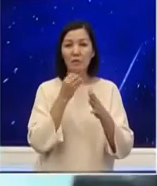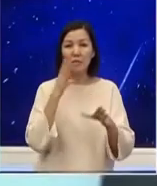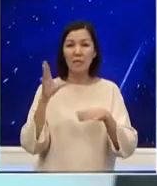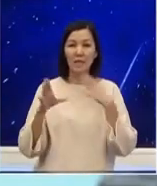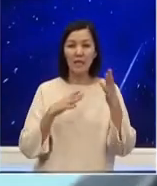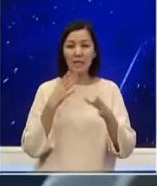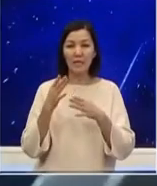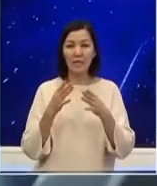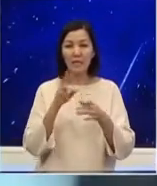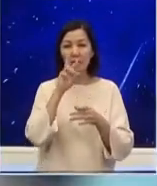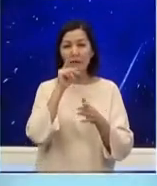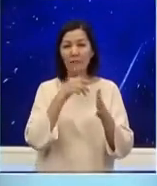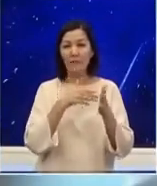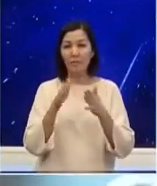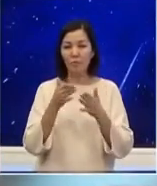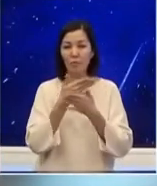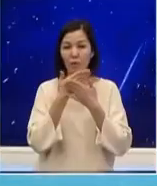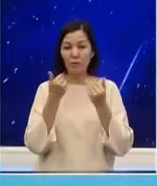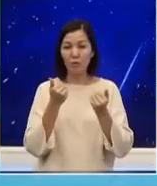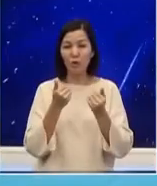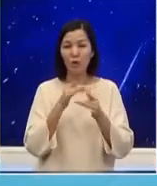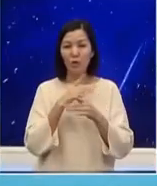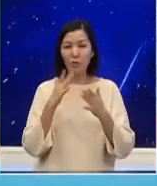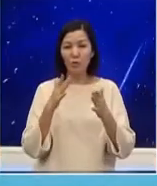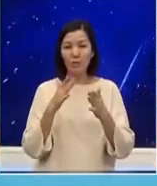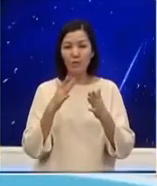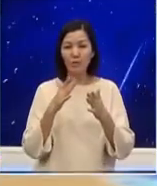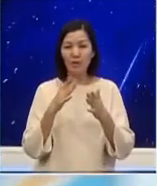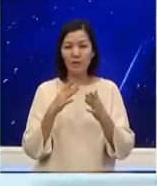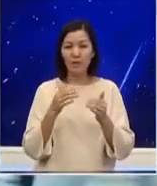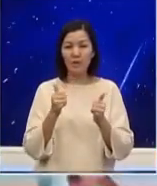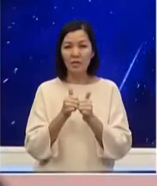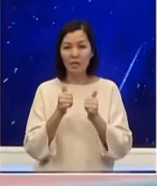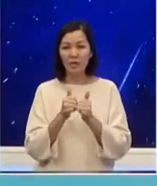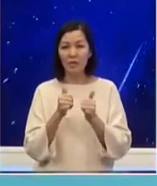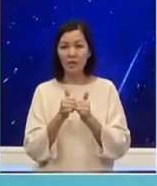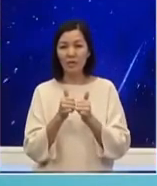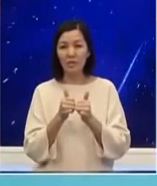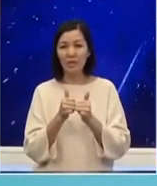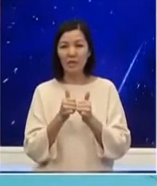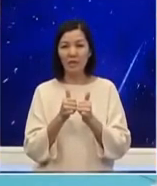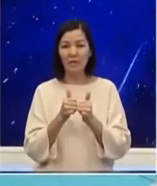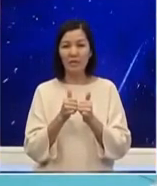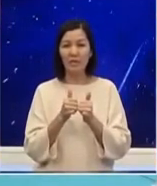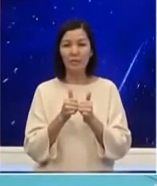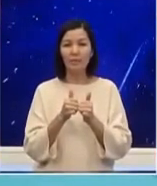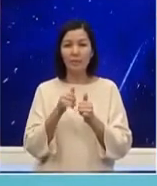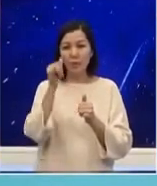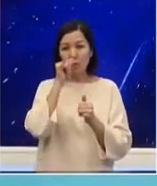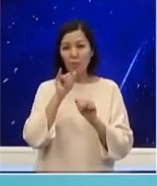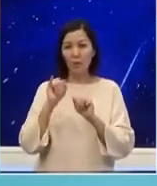көрсетті. Өрескел қателіктерге бой алдырған жоқ. Көп жағдайда торға жақын жерден соққан доптарына қарсыластары дәрменсіздік